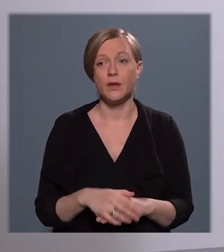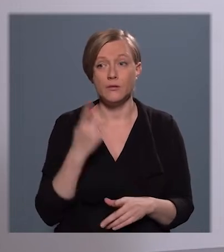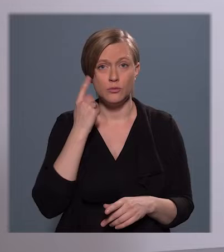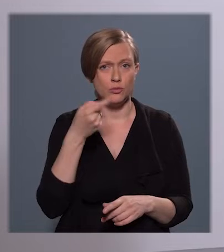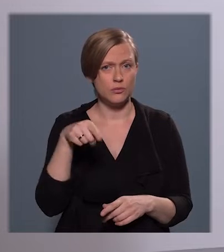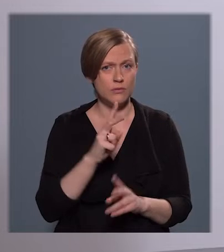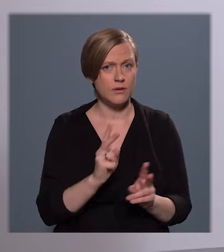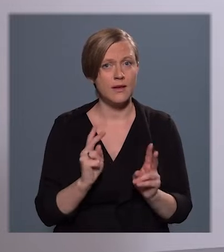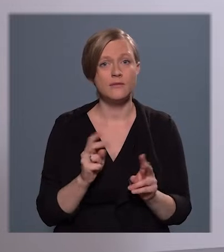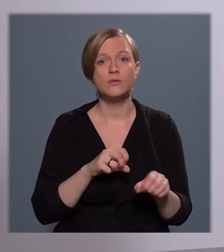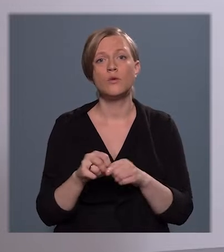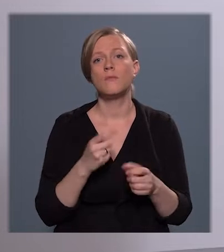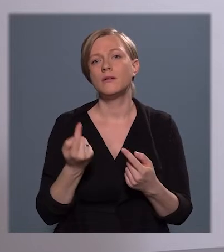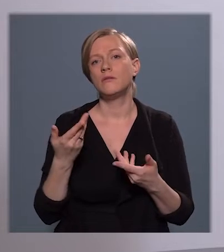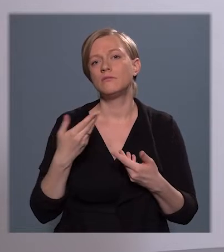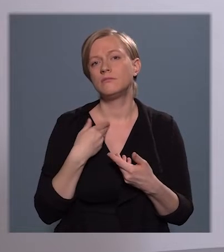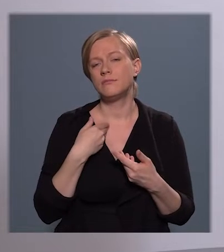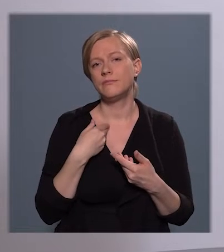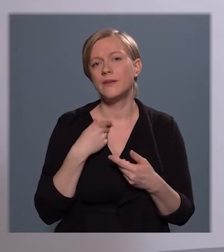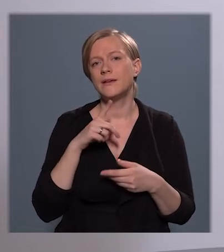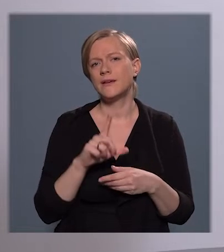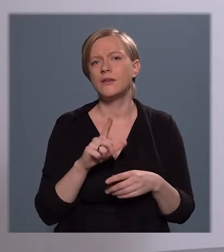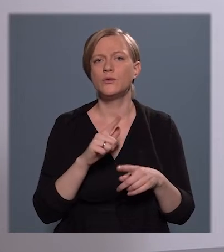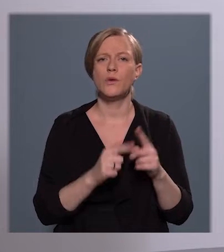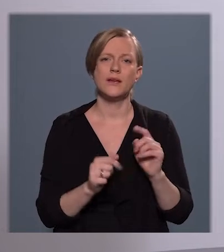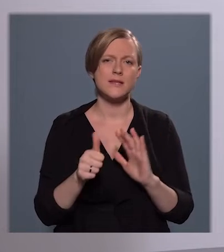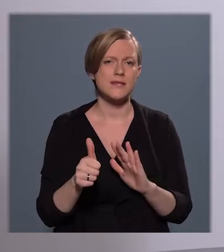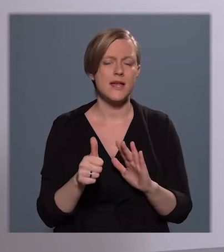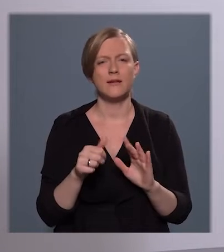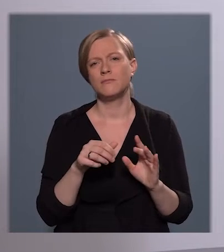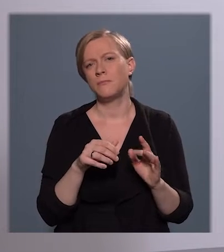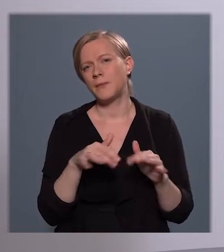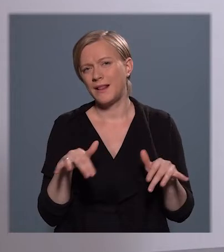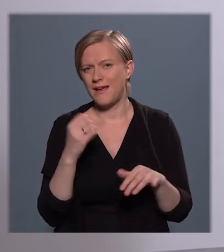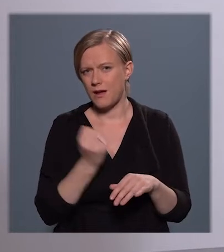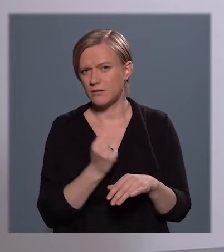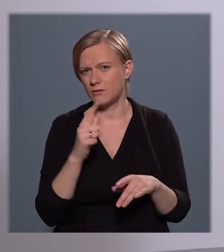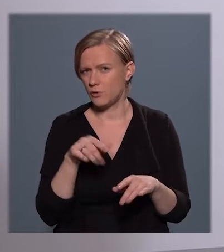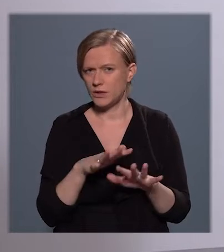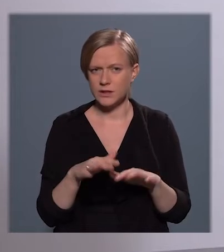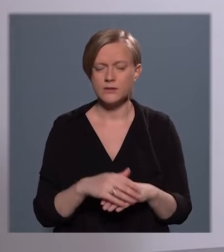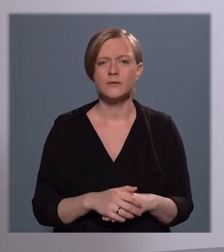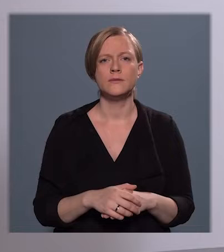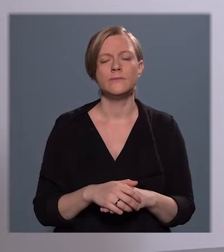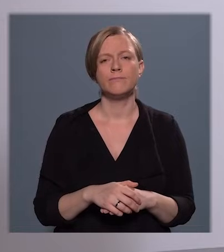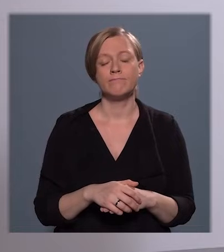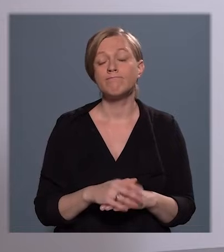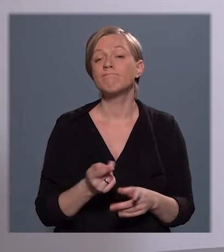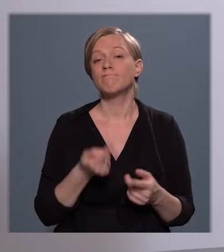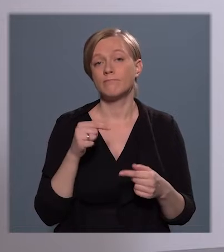köztudomású, hogy a kormánytól kaptunk 2,1 milliárd körüli forintot arra, hogy